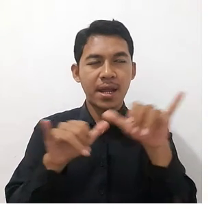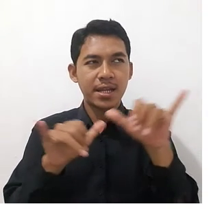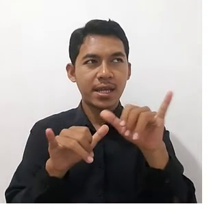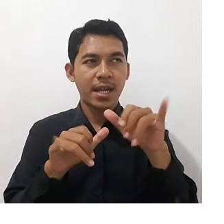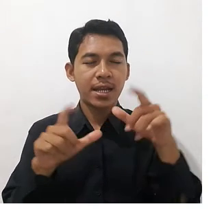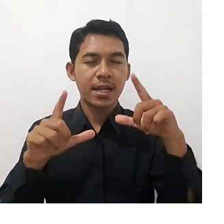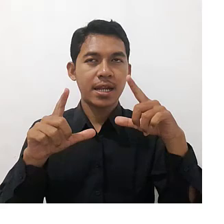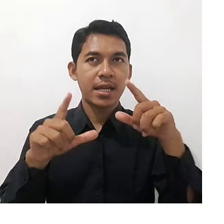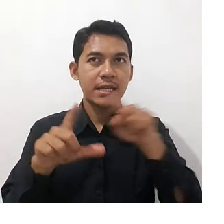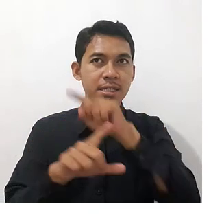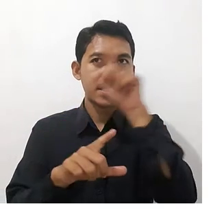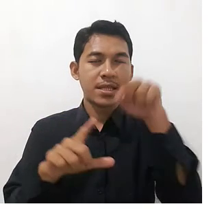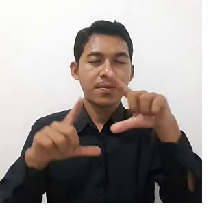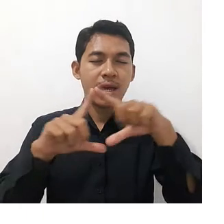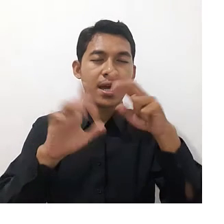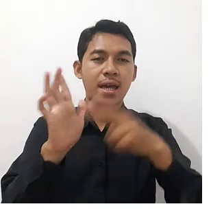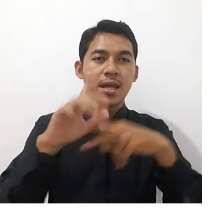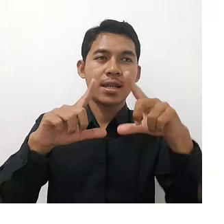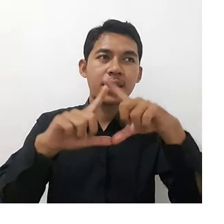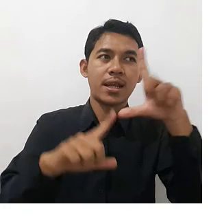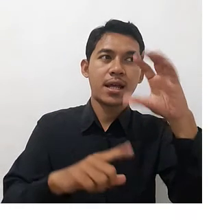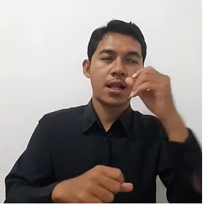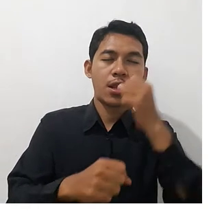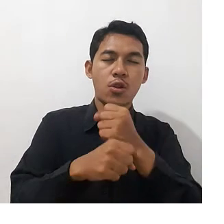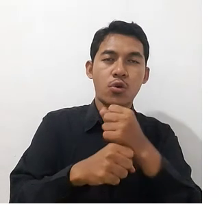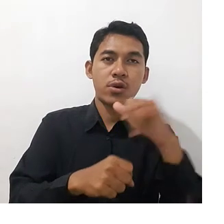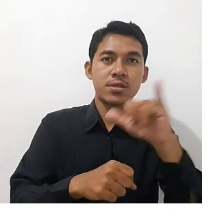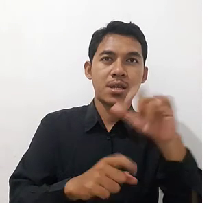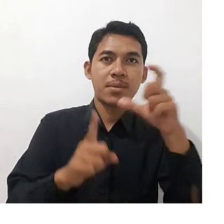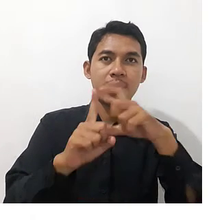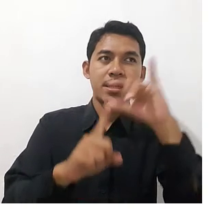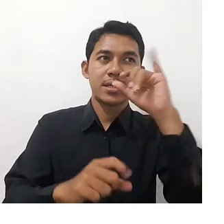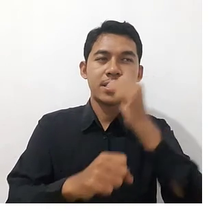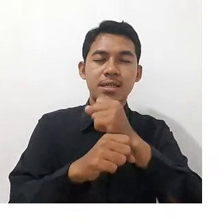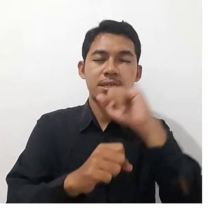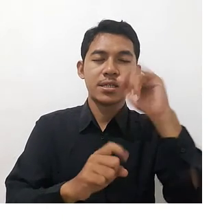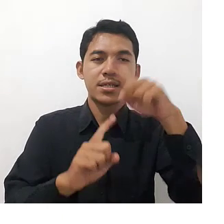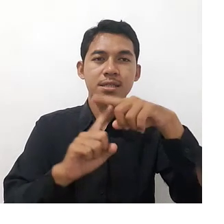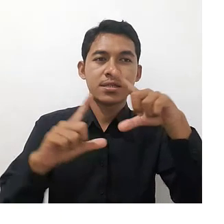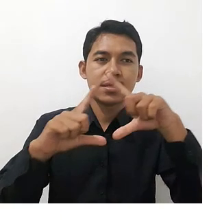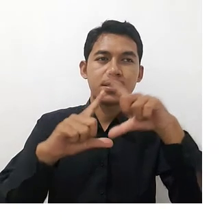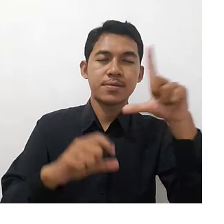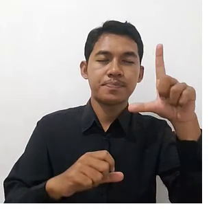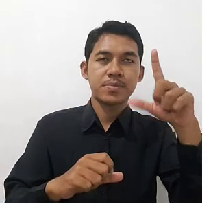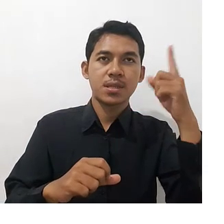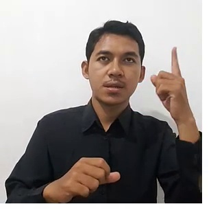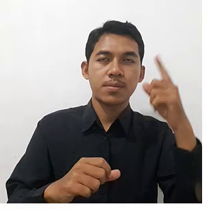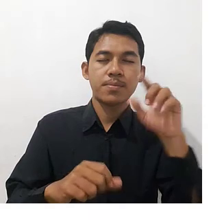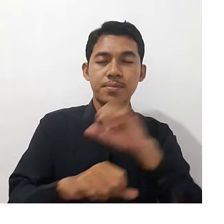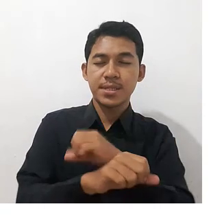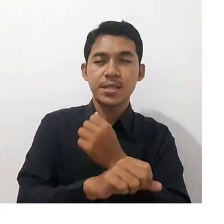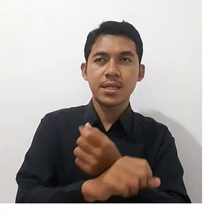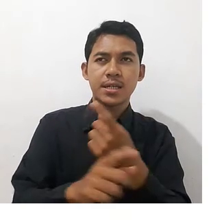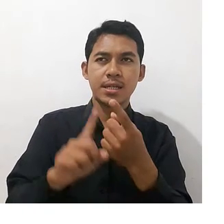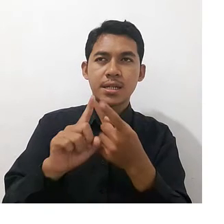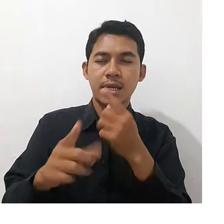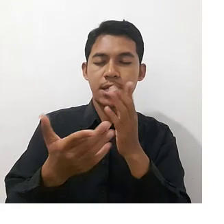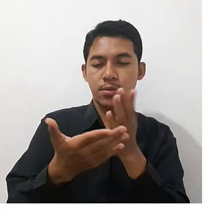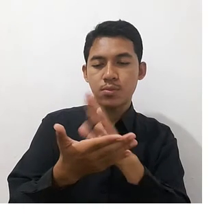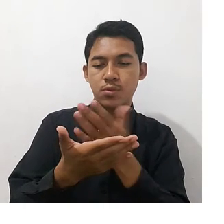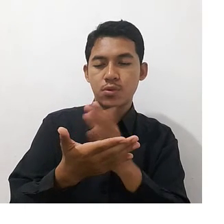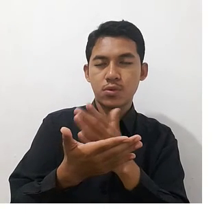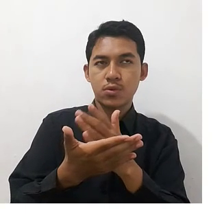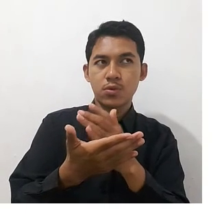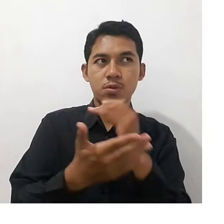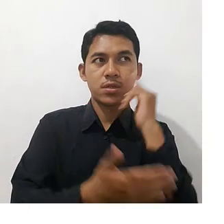bahas tentang sistem digital. Nah, silahkan kalian cari sistem analog itu seperti apa. Boleh dari buku, dari internet, atau dari